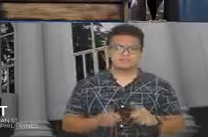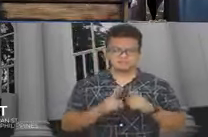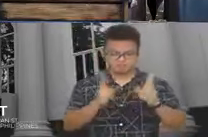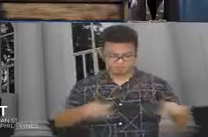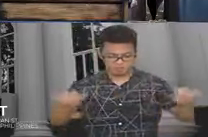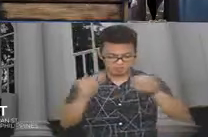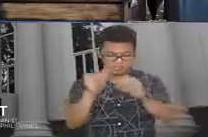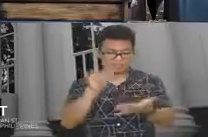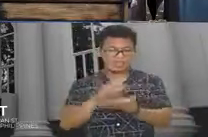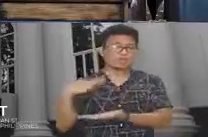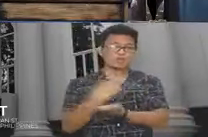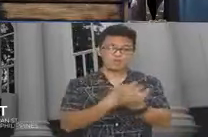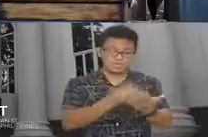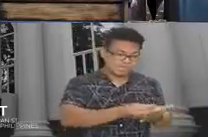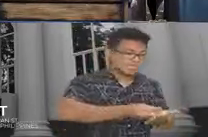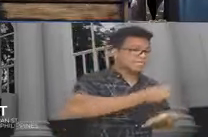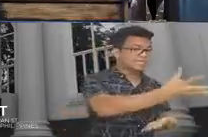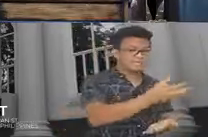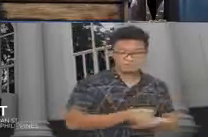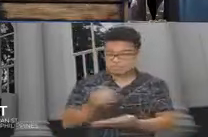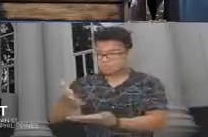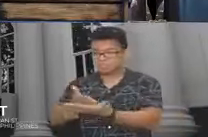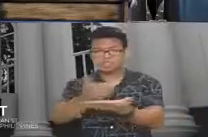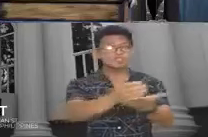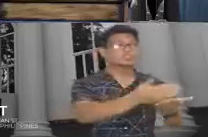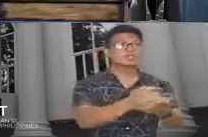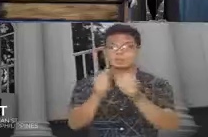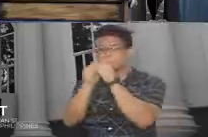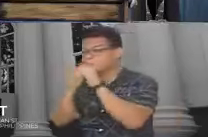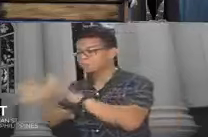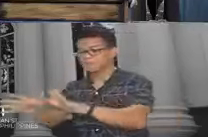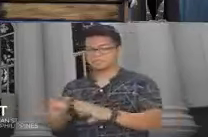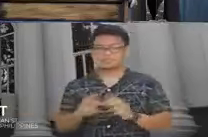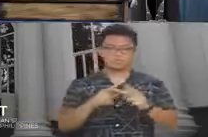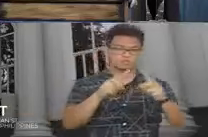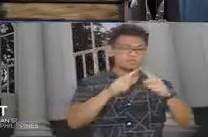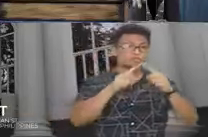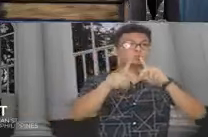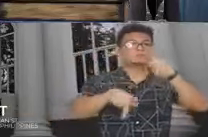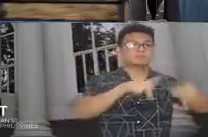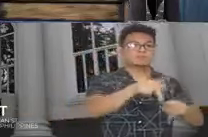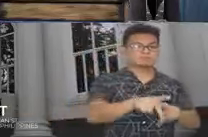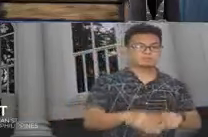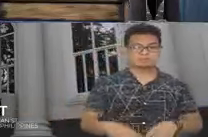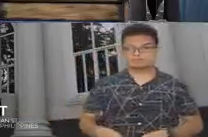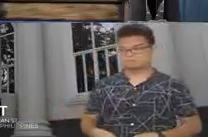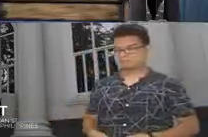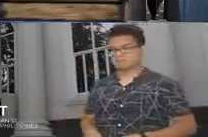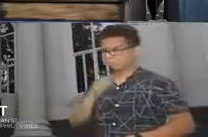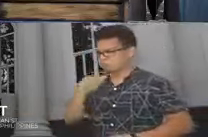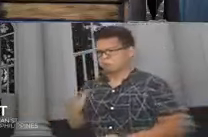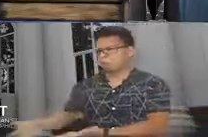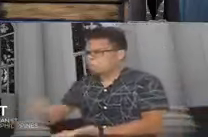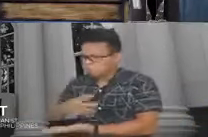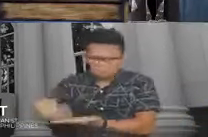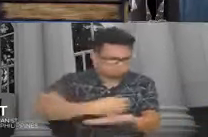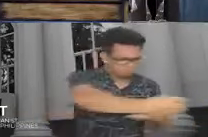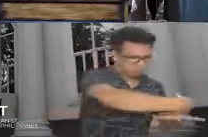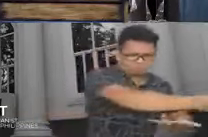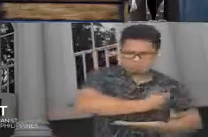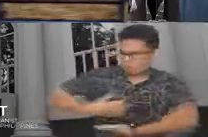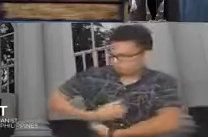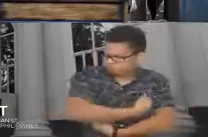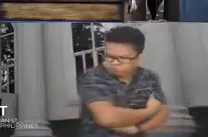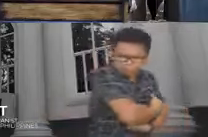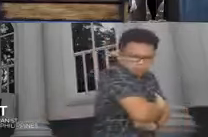Kinang dilit hakog. Share the blessings. Kini ako ni, wa,